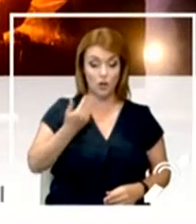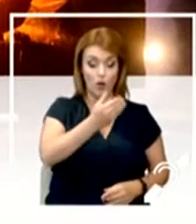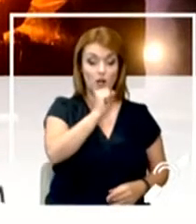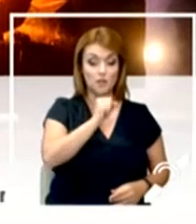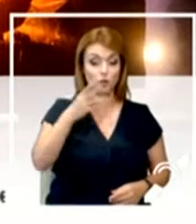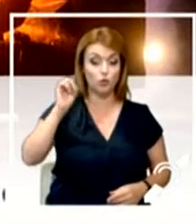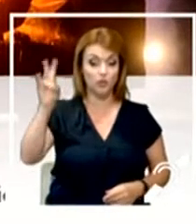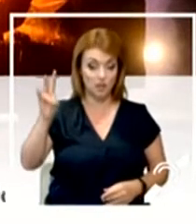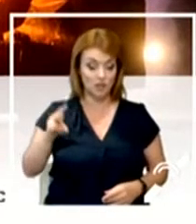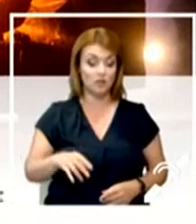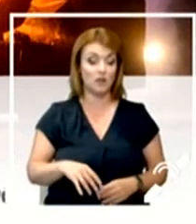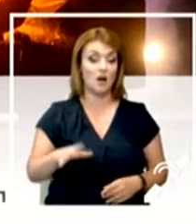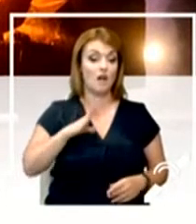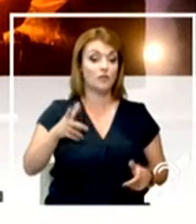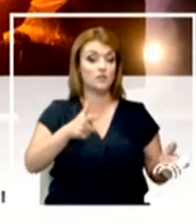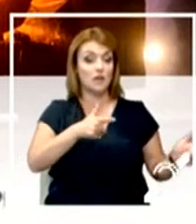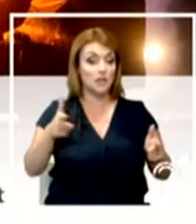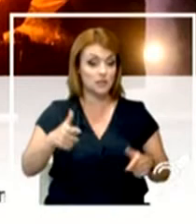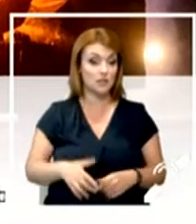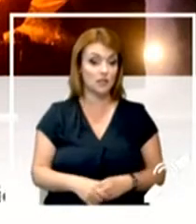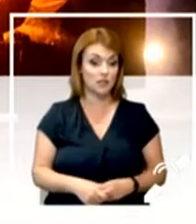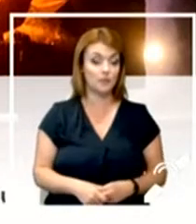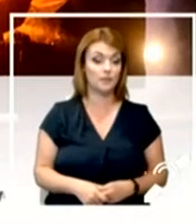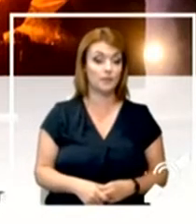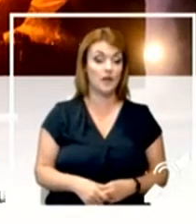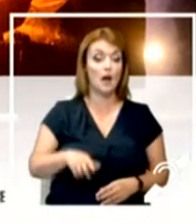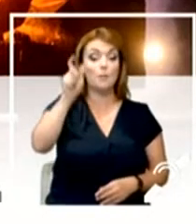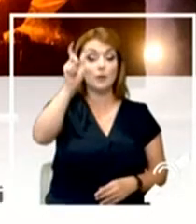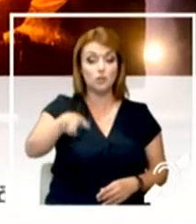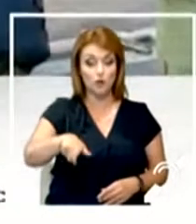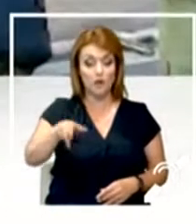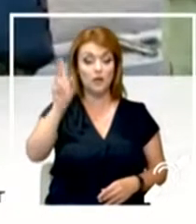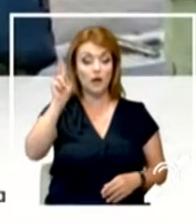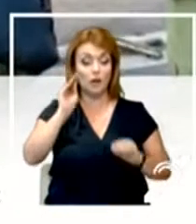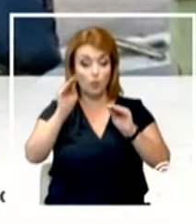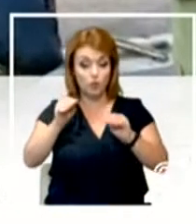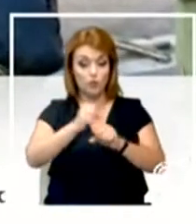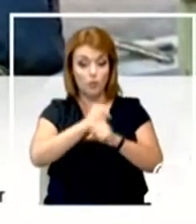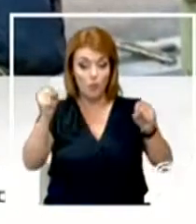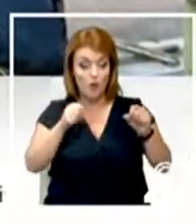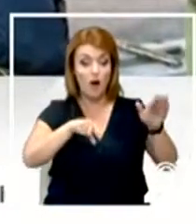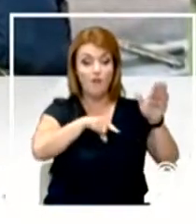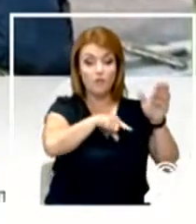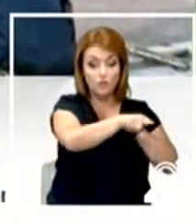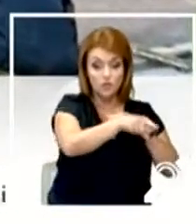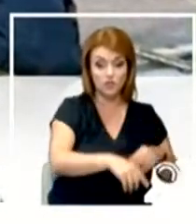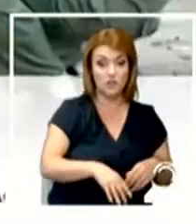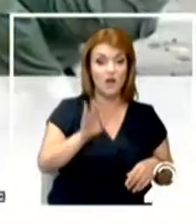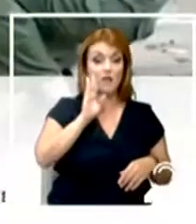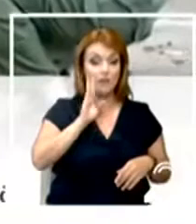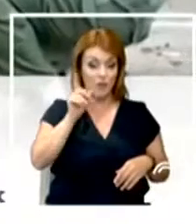serviciile speciale ucrainene. Persoana care a plasat bomba a fugit apoi în Estonia. FSB afirmă că ucraineanca e născută